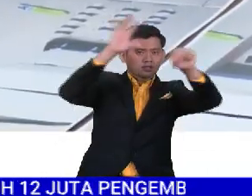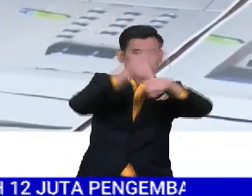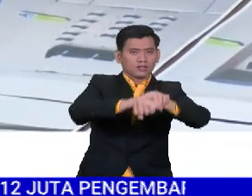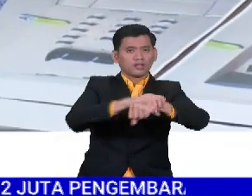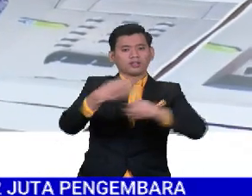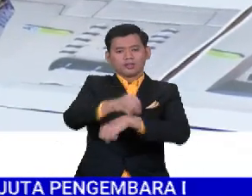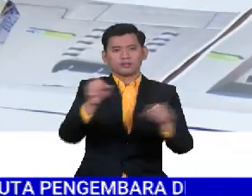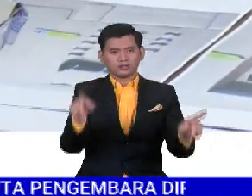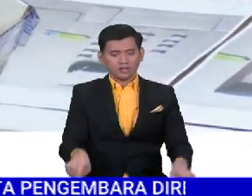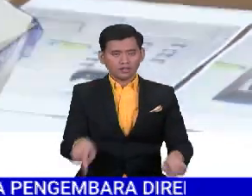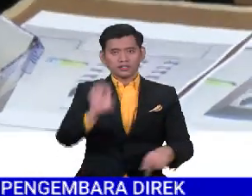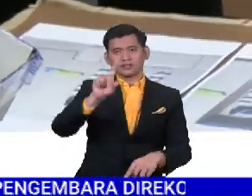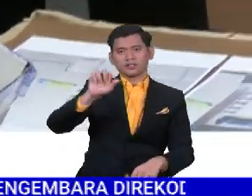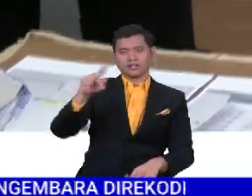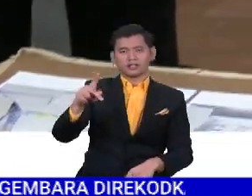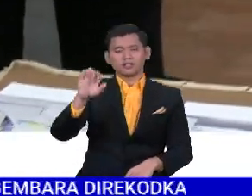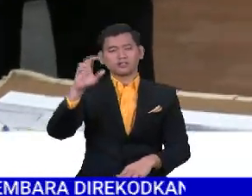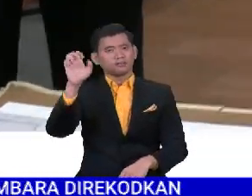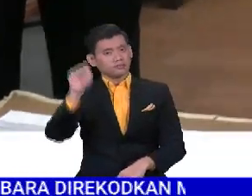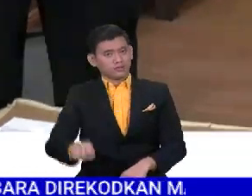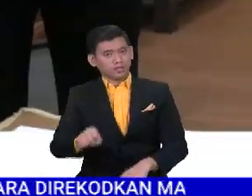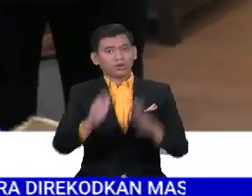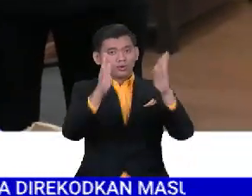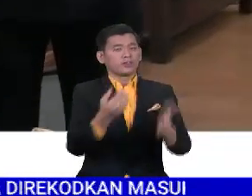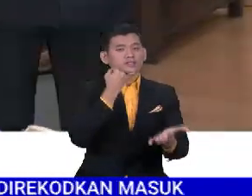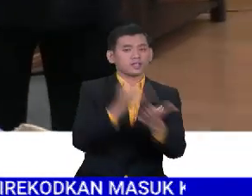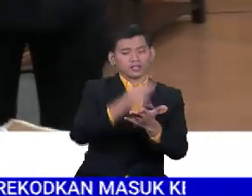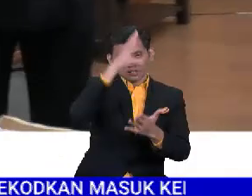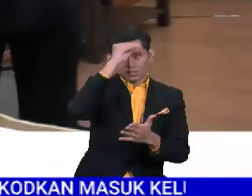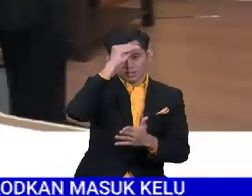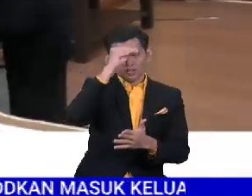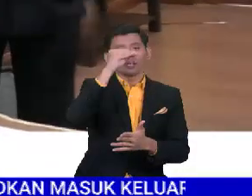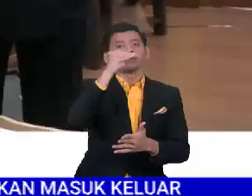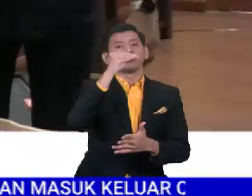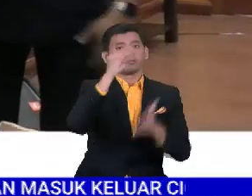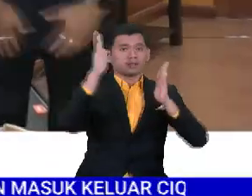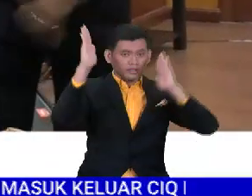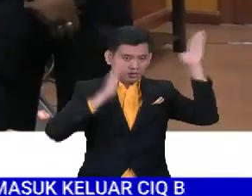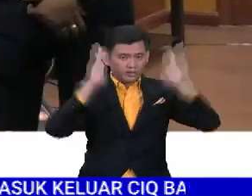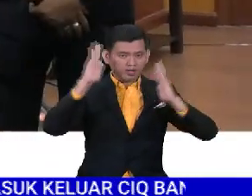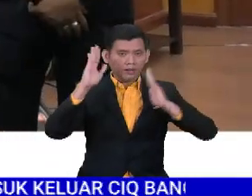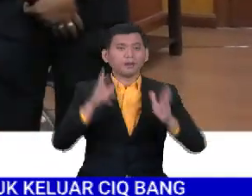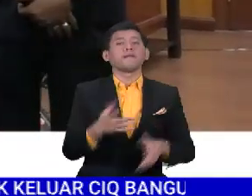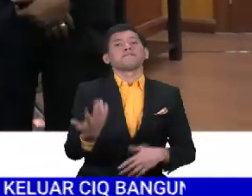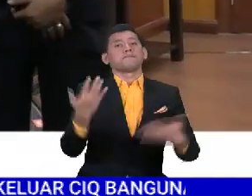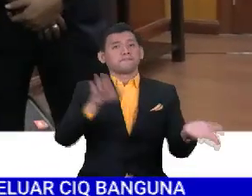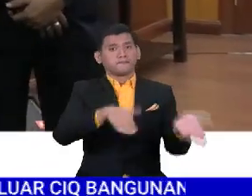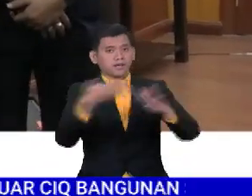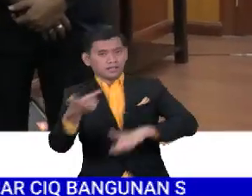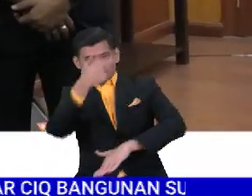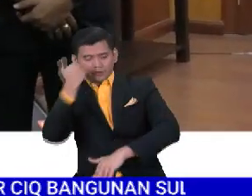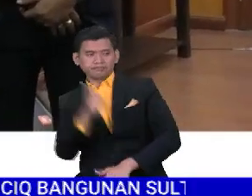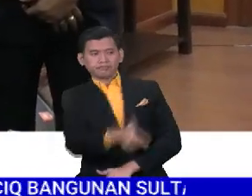kondominium di Salak Selatan Sabtu lalu. Seorang penjenayah iaitu lelaki warga tempatan maut dalam kejadian berbalas tembakan dengan pihak